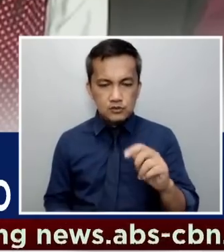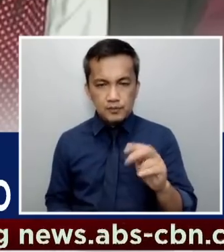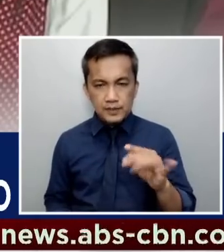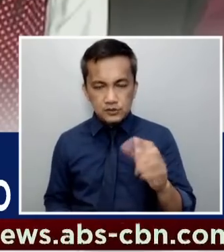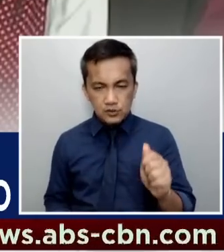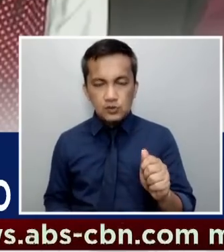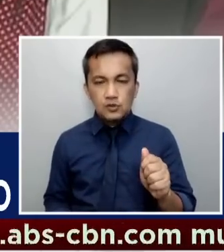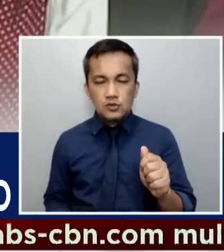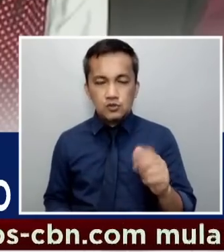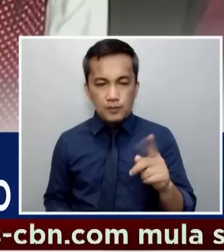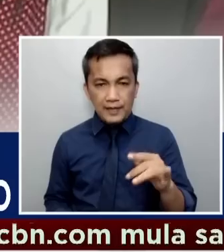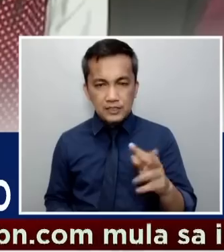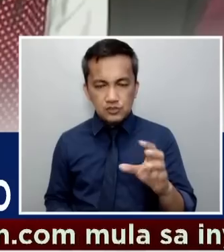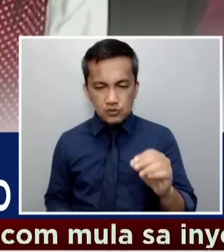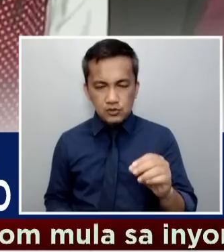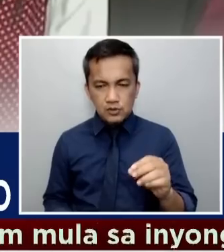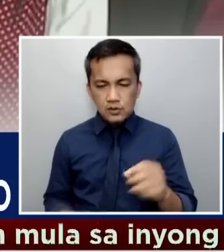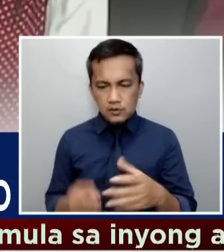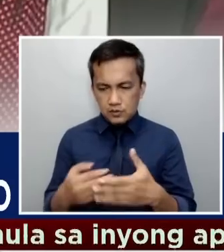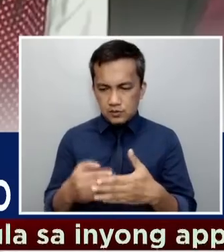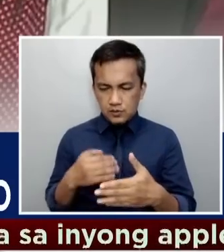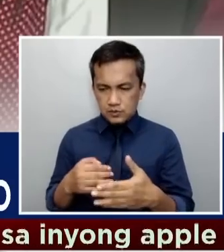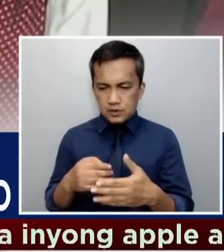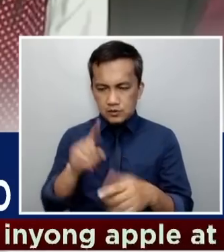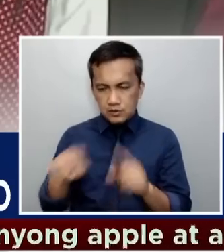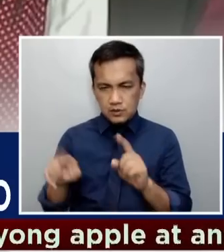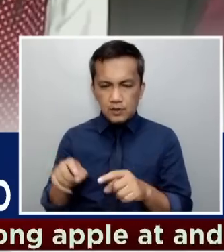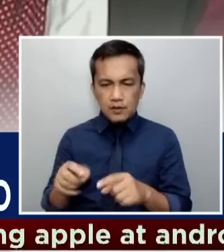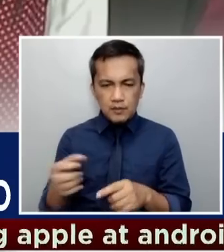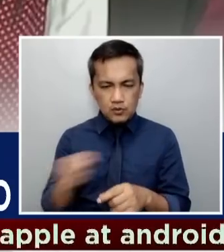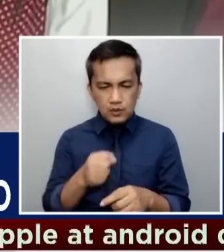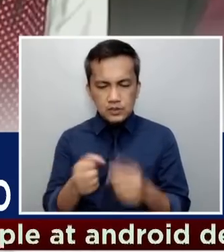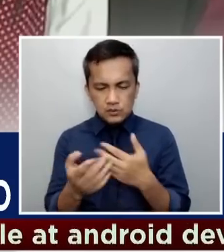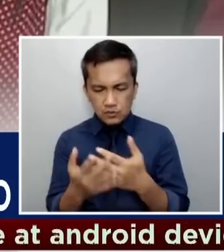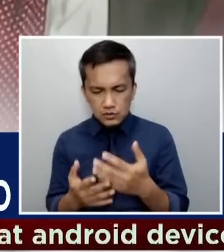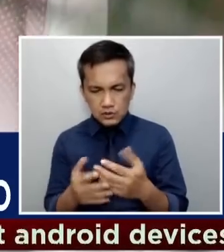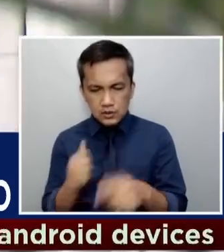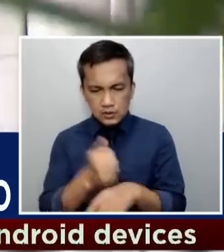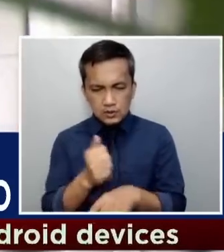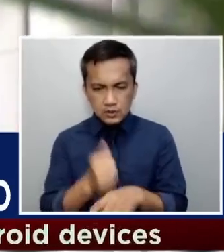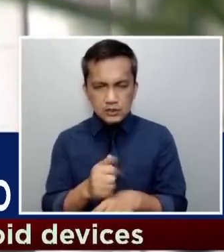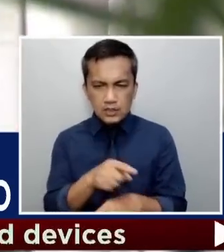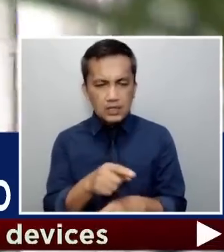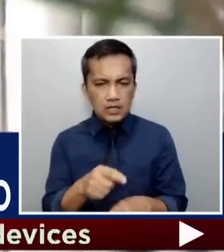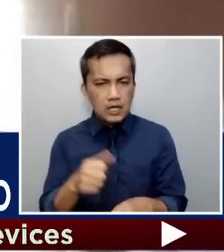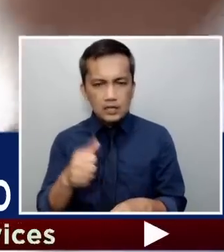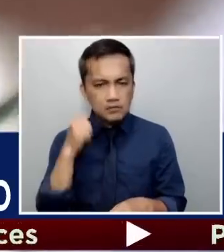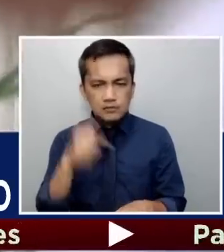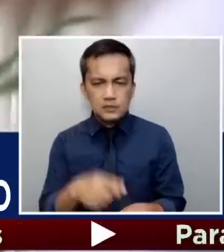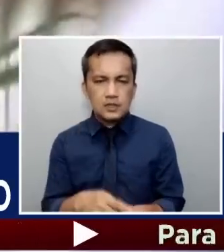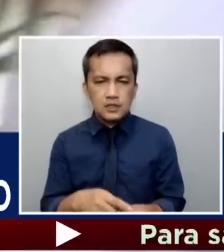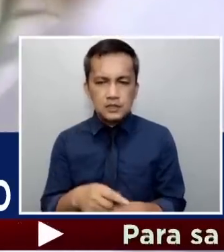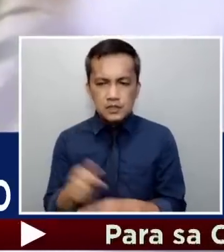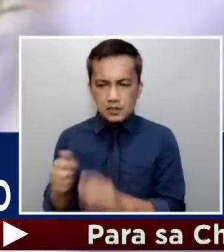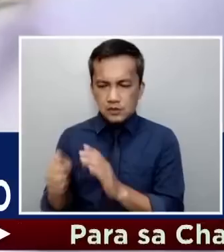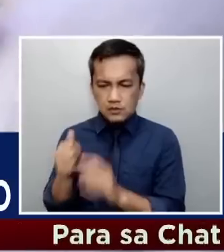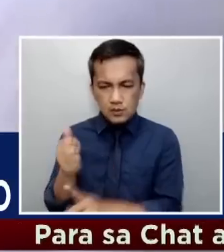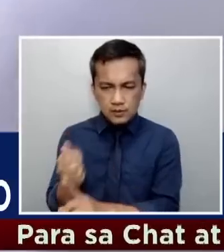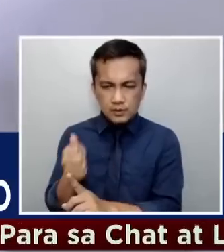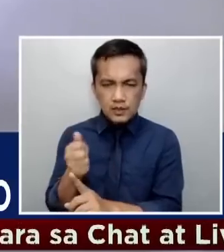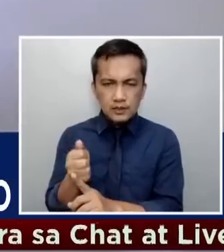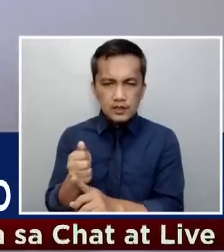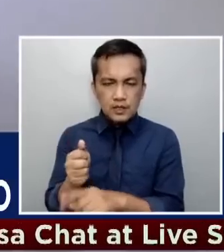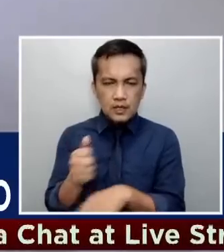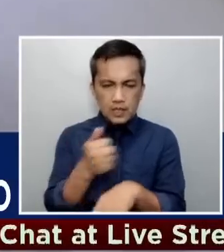nilang pinuna ang pagkuha ng dugo sa mga akusado na labag umano sa kanilang kalooban. Nasa mga abogado na umano ng mga akusado kung